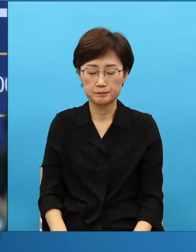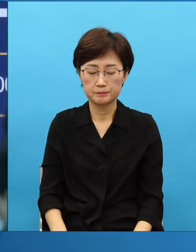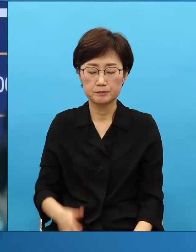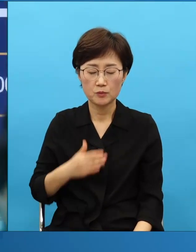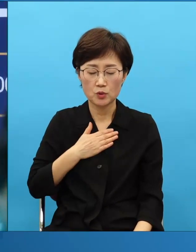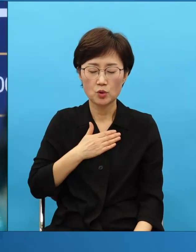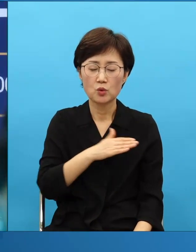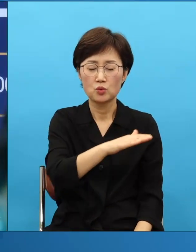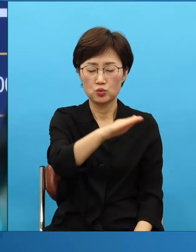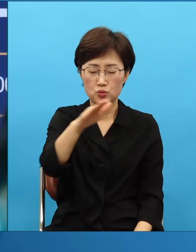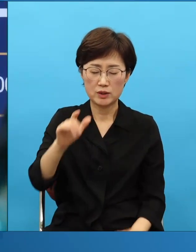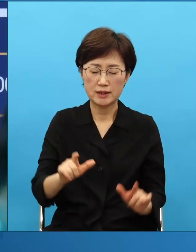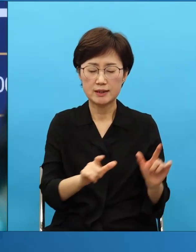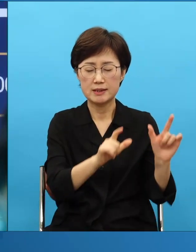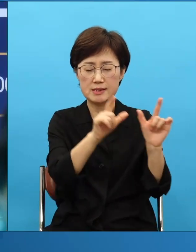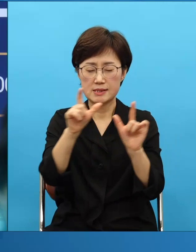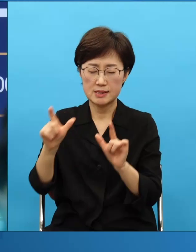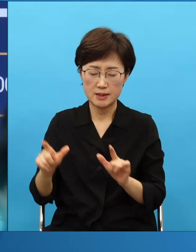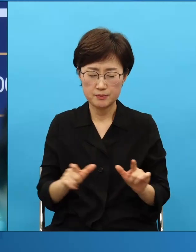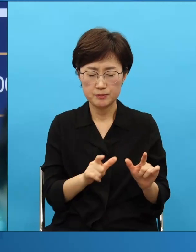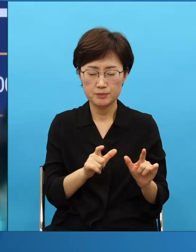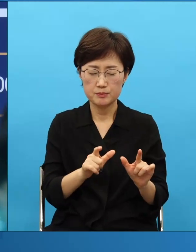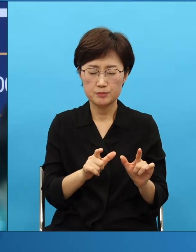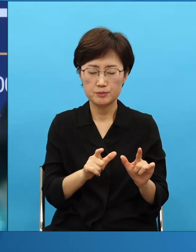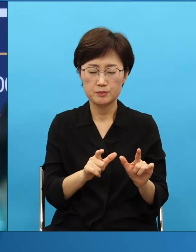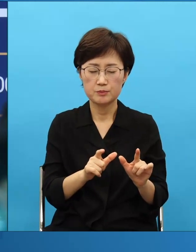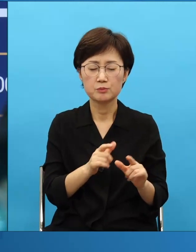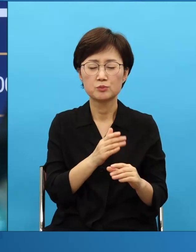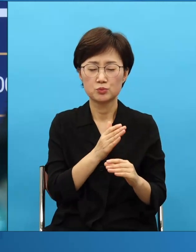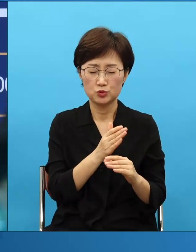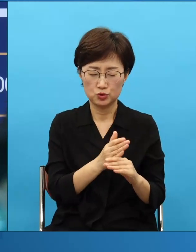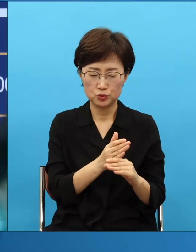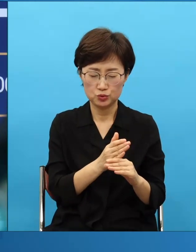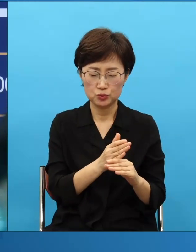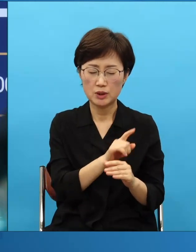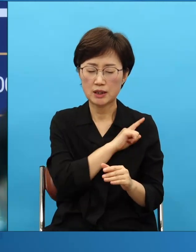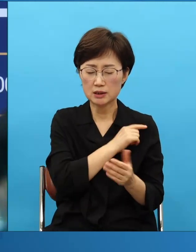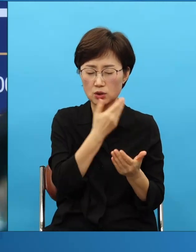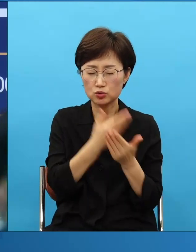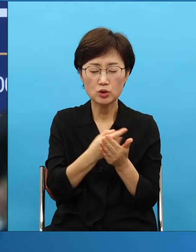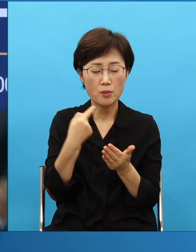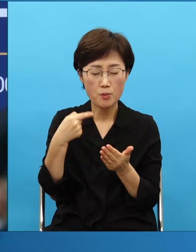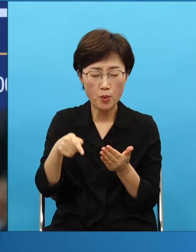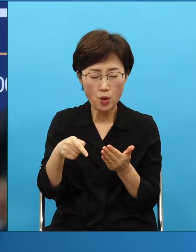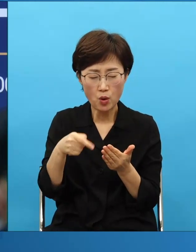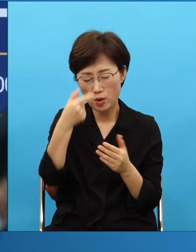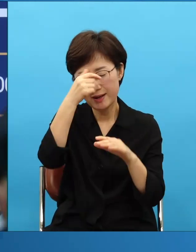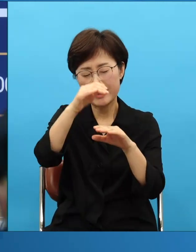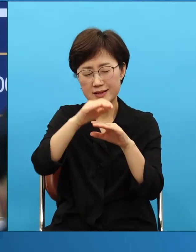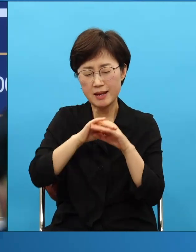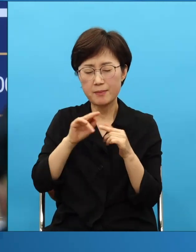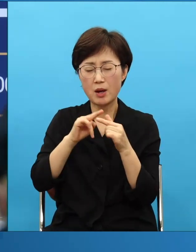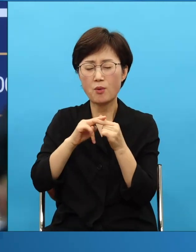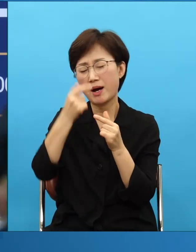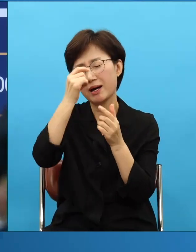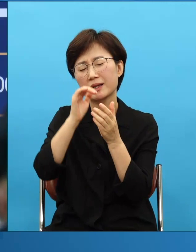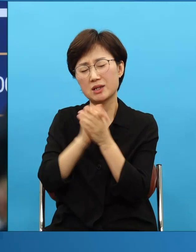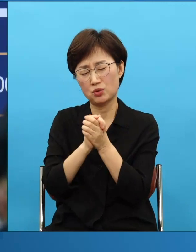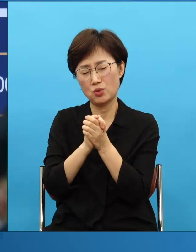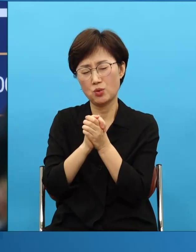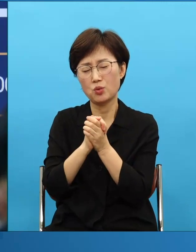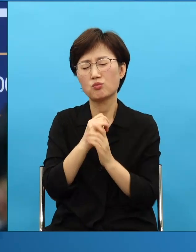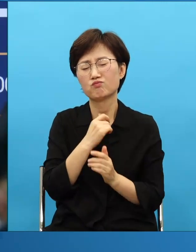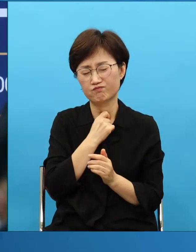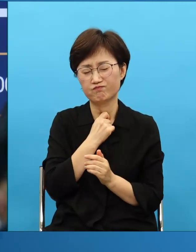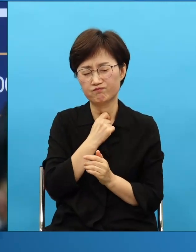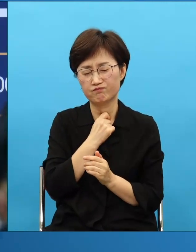우리의 삶 가운데 가장 소중한 것이 예배와 기도가 되게 하옵소서. In our life, may the most precious things be worship and